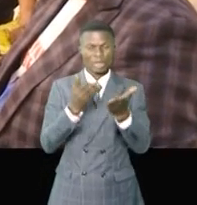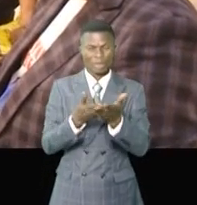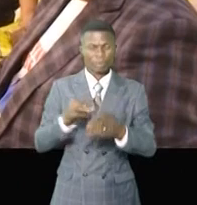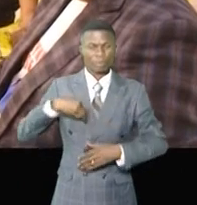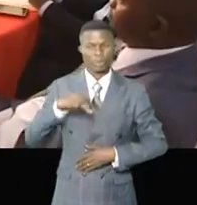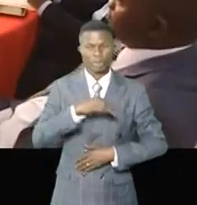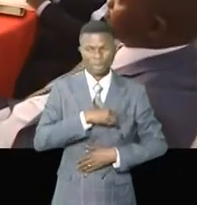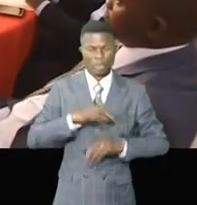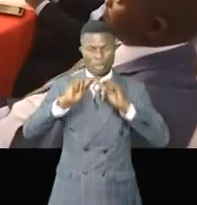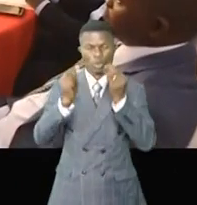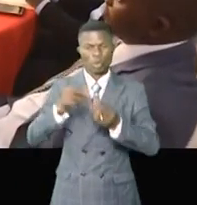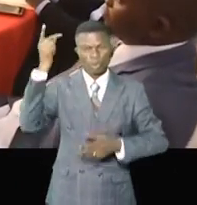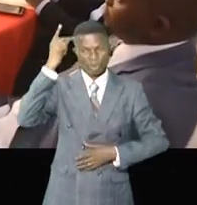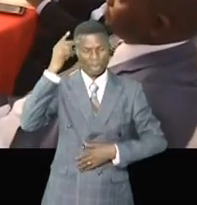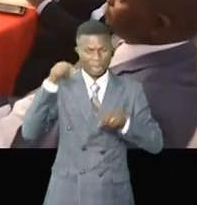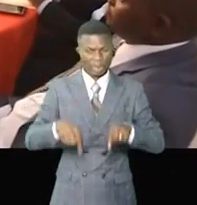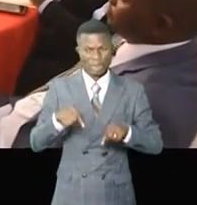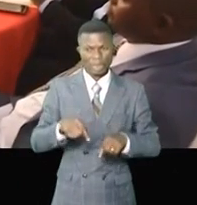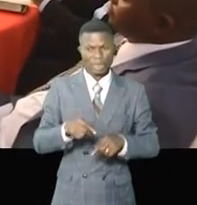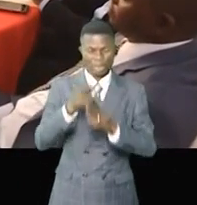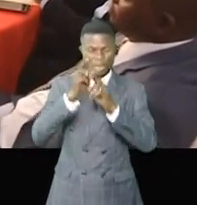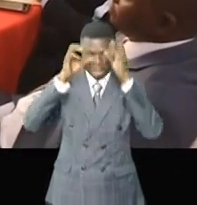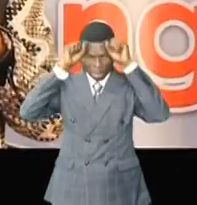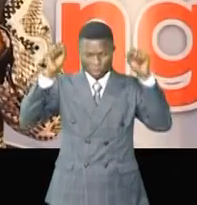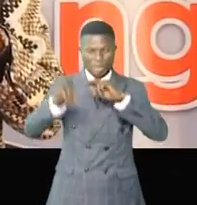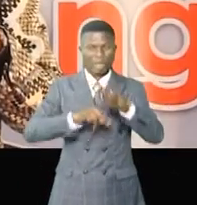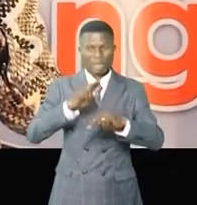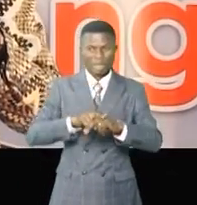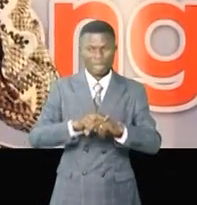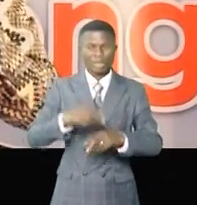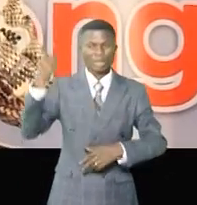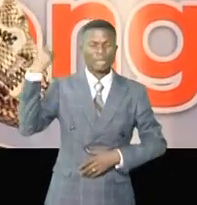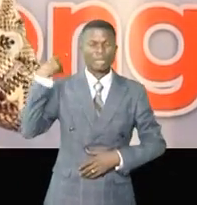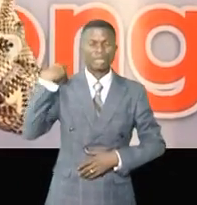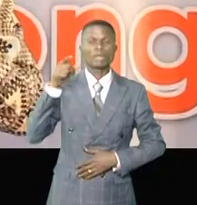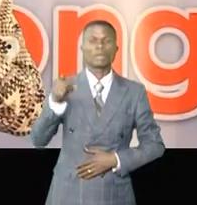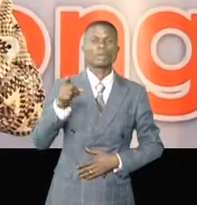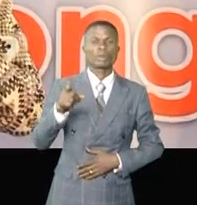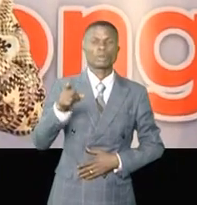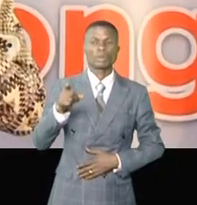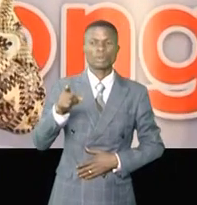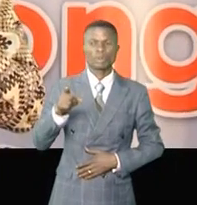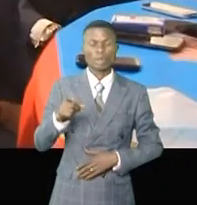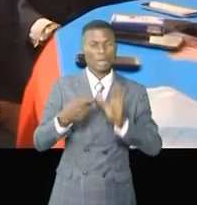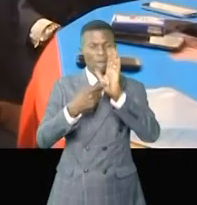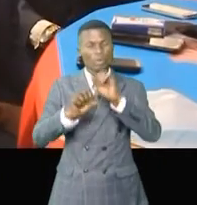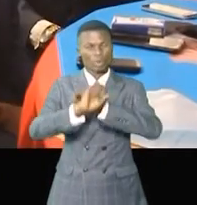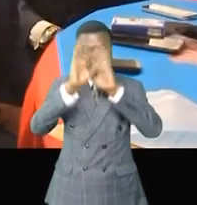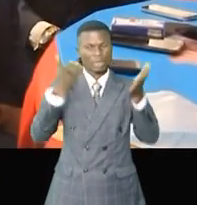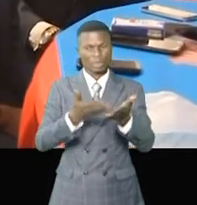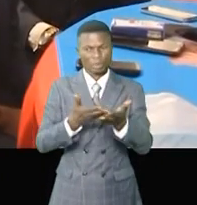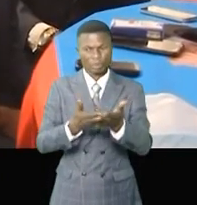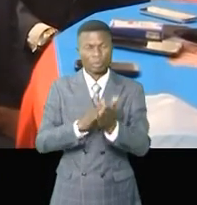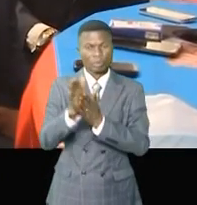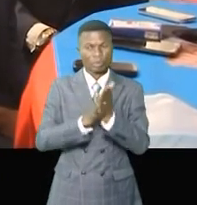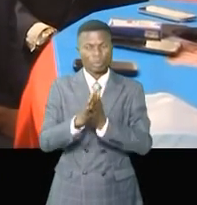membres section Kinshasa, ici honorée par son président national, l'honorable Vano Kiboko, le démontre à suffisance. Nos